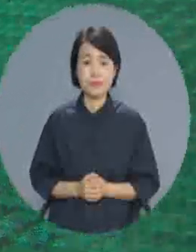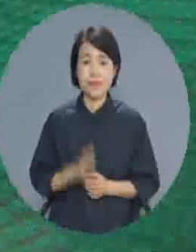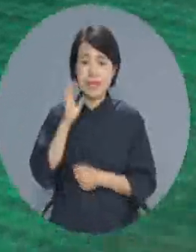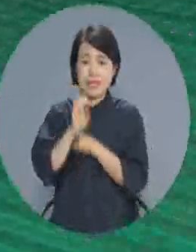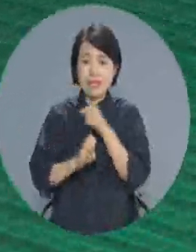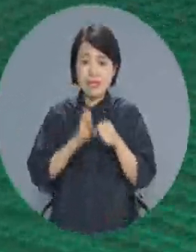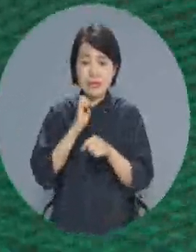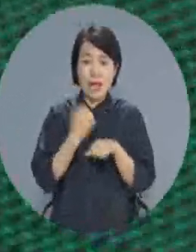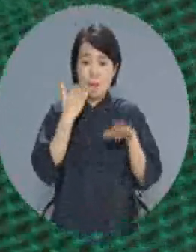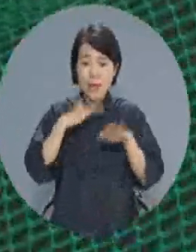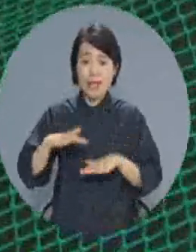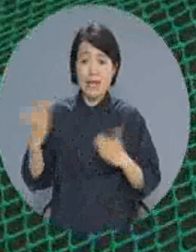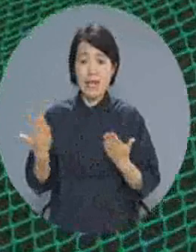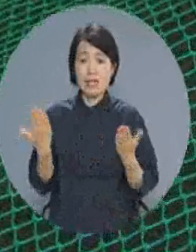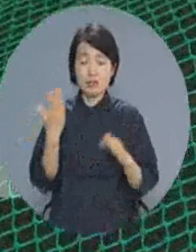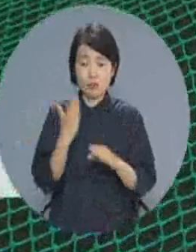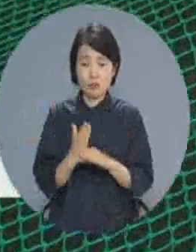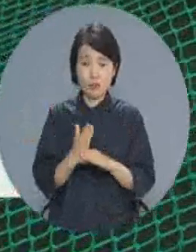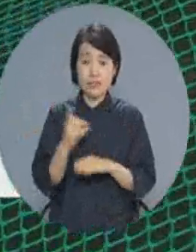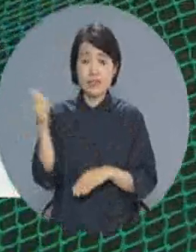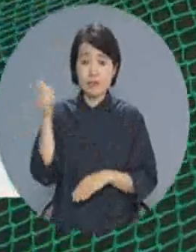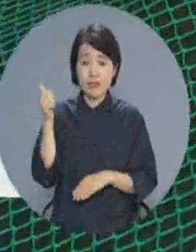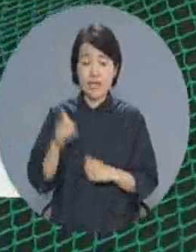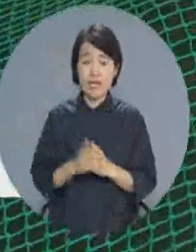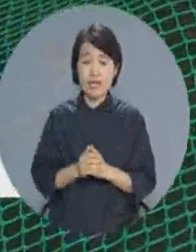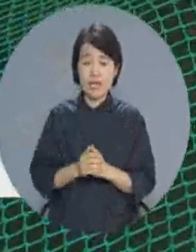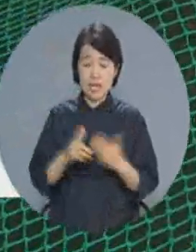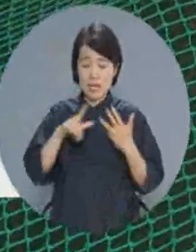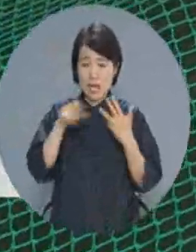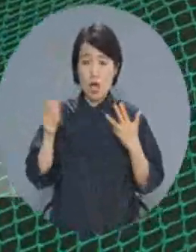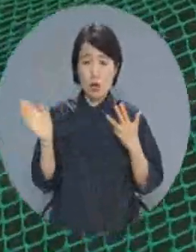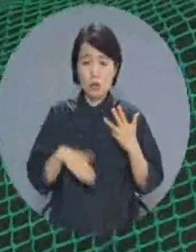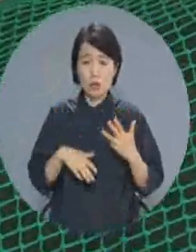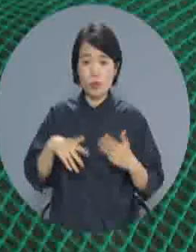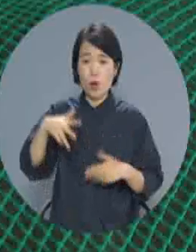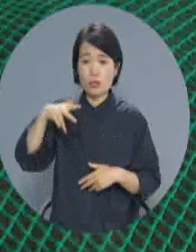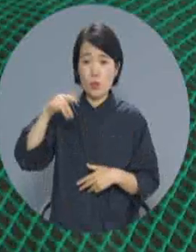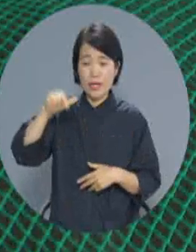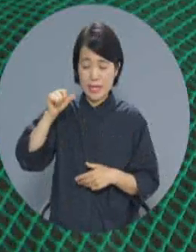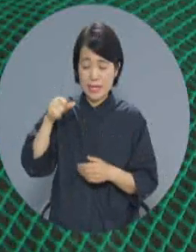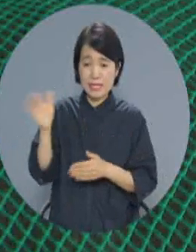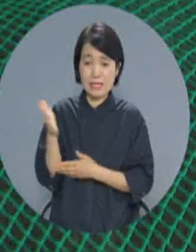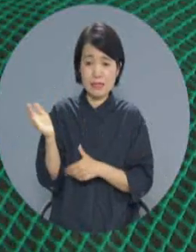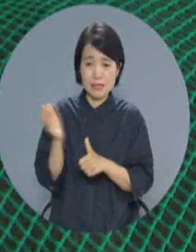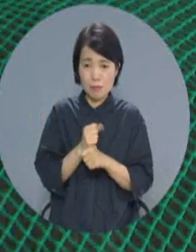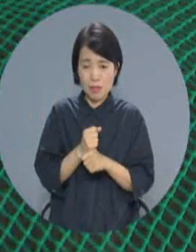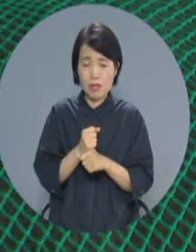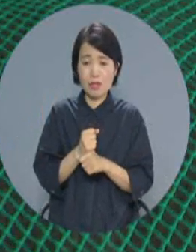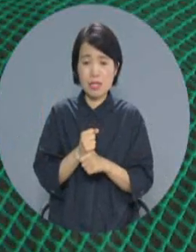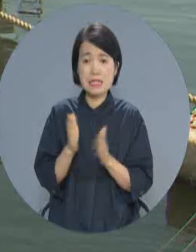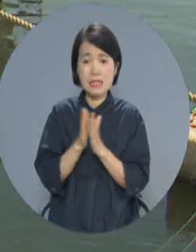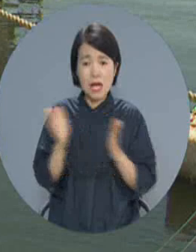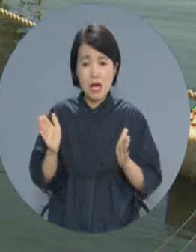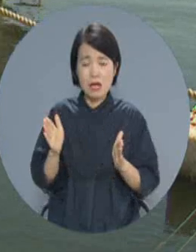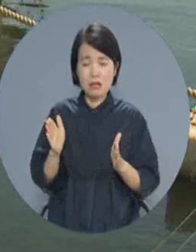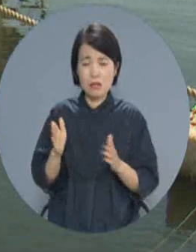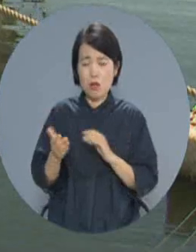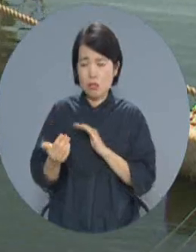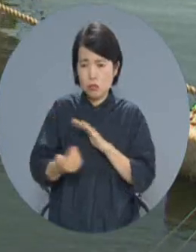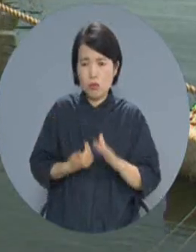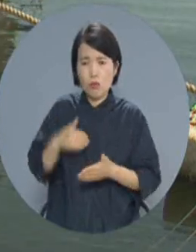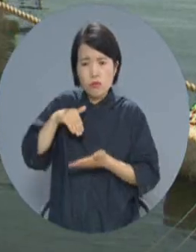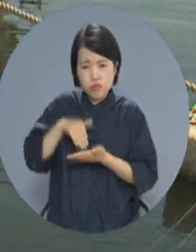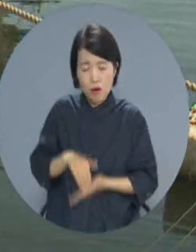40년 바다 사나이 이지준 씨. 다음 달부터 본격 조기잡이에 나서야 하는데 마음이 무겁습니다.